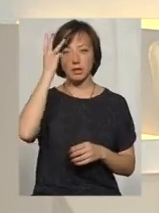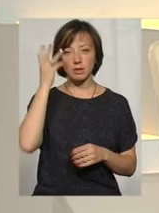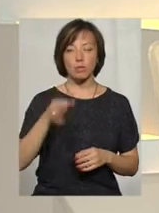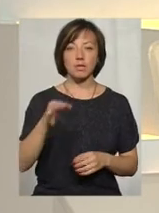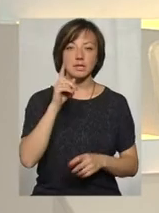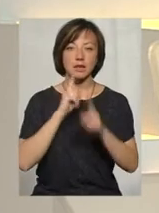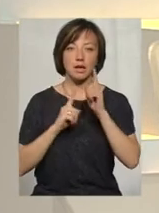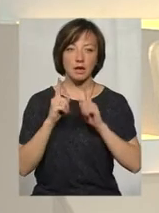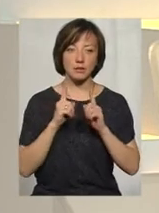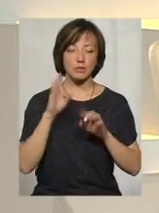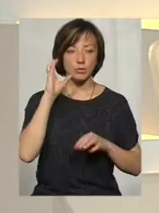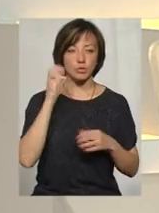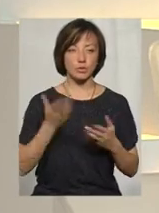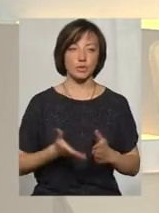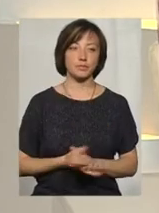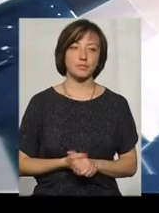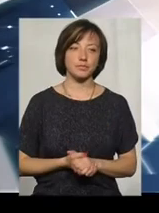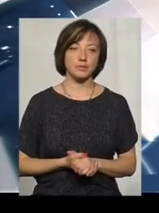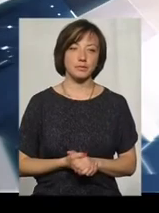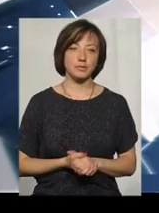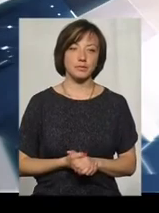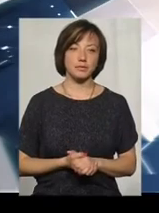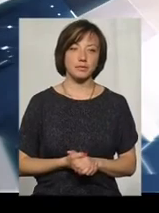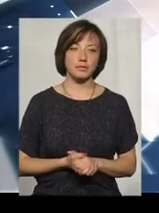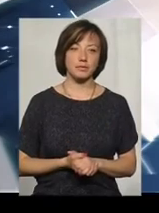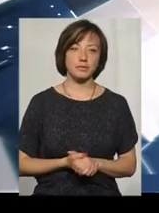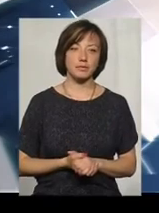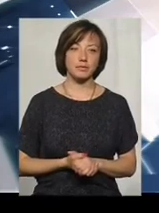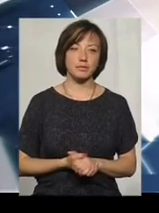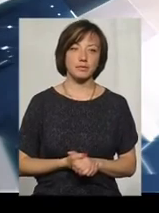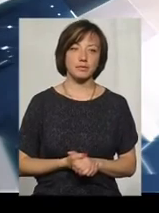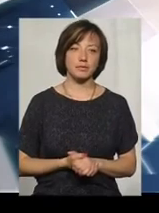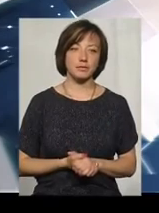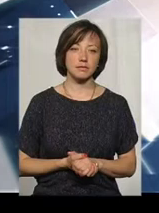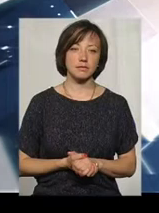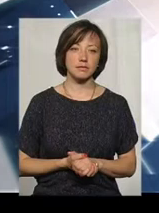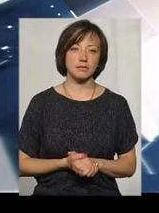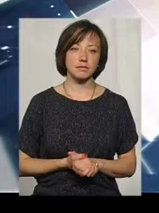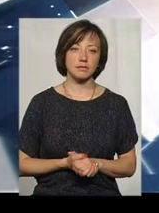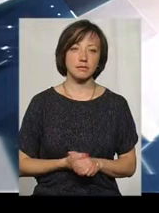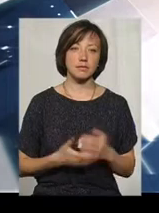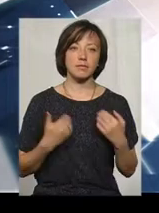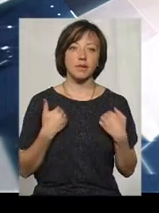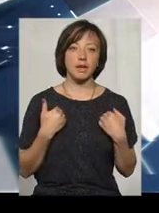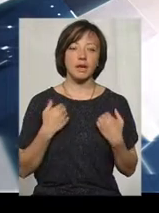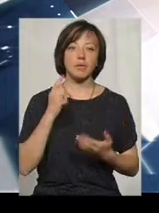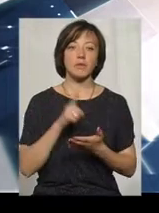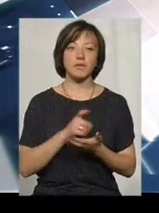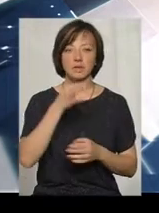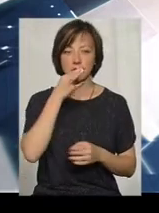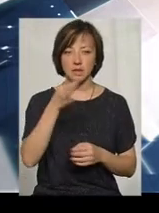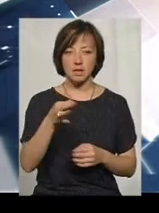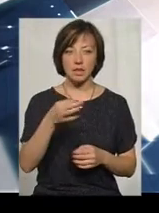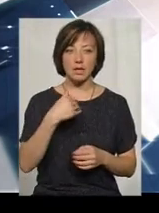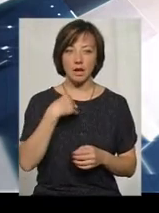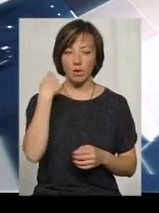обласній раді. Є у нас на зв'язку депутат? Алло? Я повинен вам сказати, що як